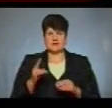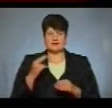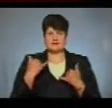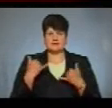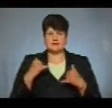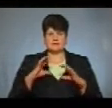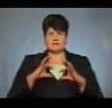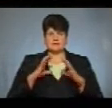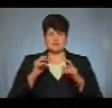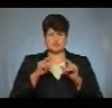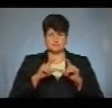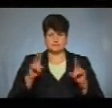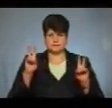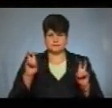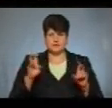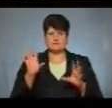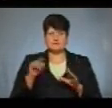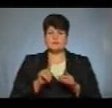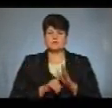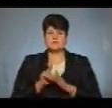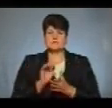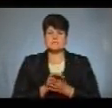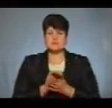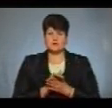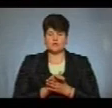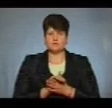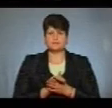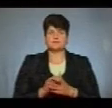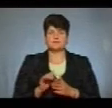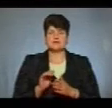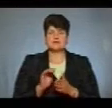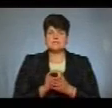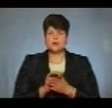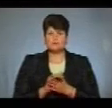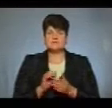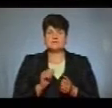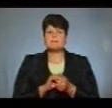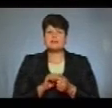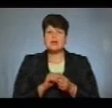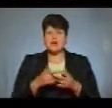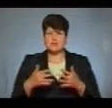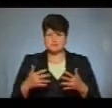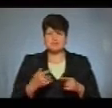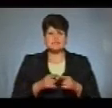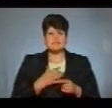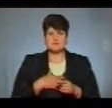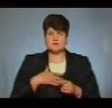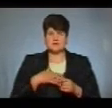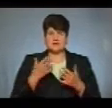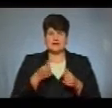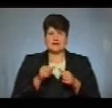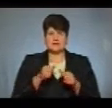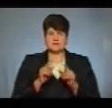«Дивосвіт». Все починається зі знайомства і з ідеї, знайомство з матеріалом. Це дуже важливо, оскільки глина